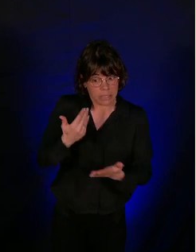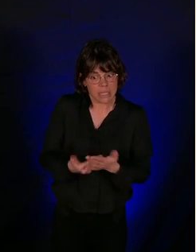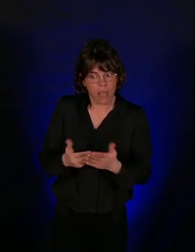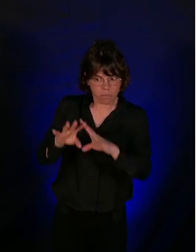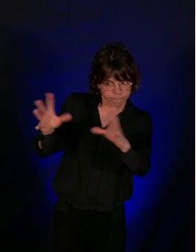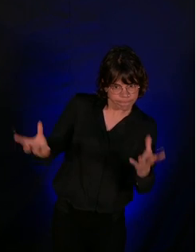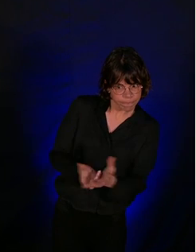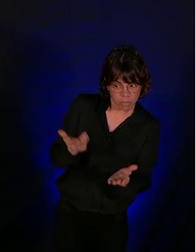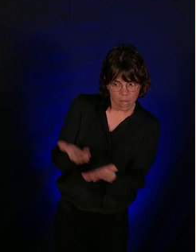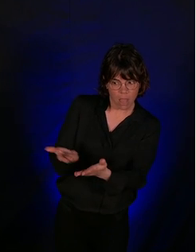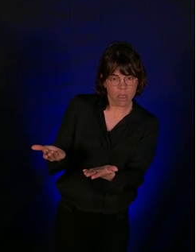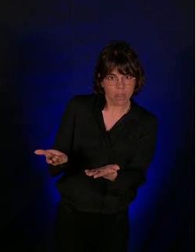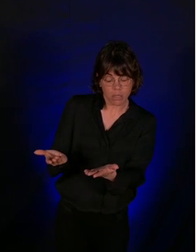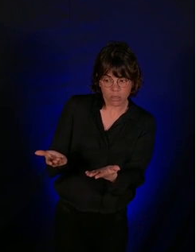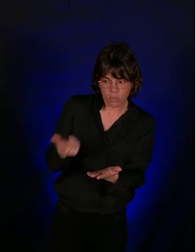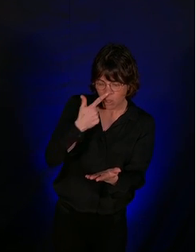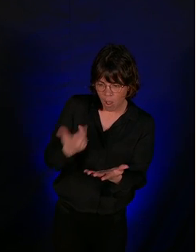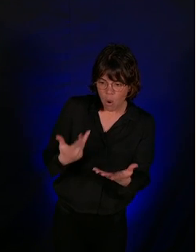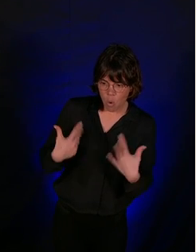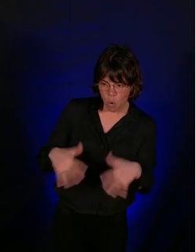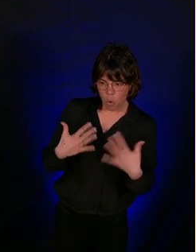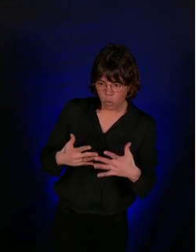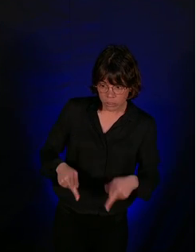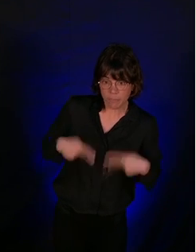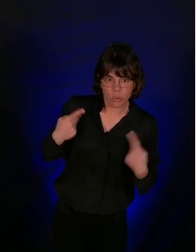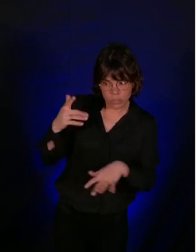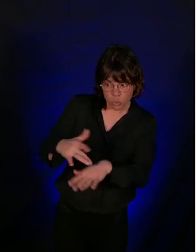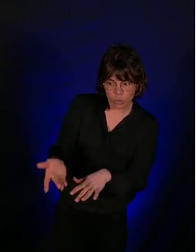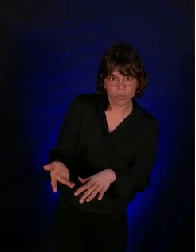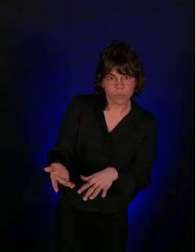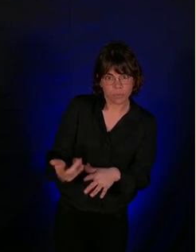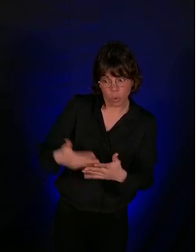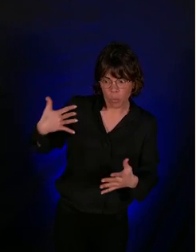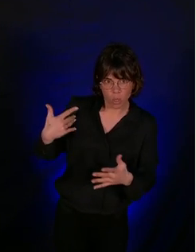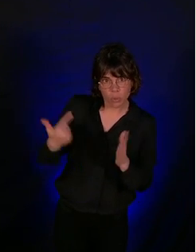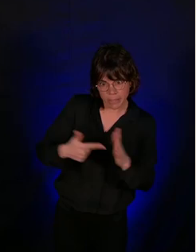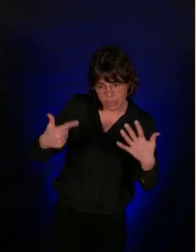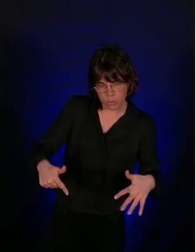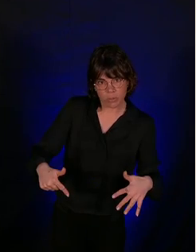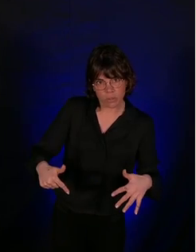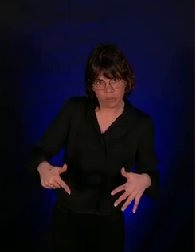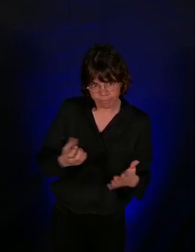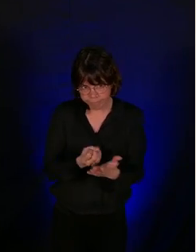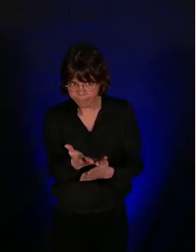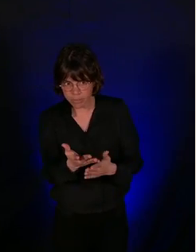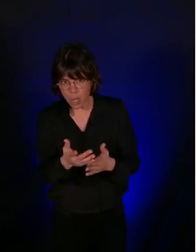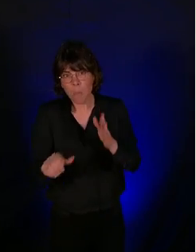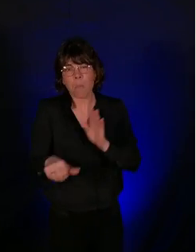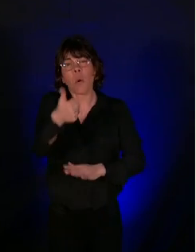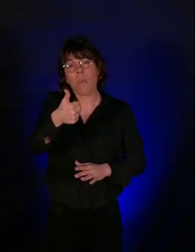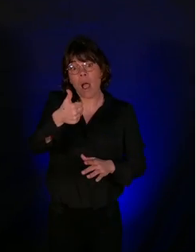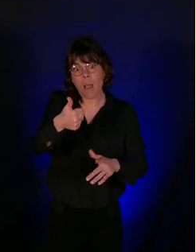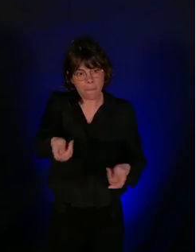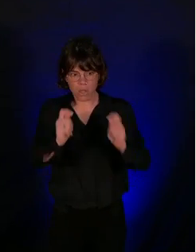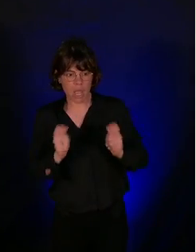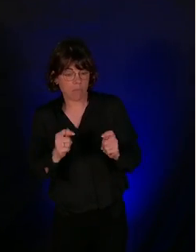que que que je que je vis et que j'ai vu euh depuis depuis 2018 je précise c'était mon premier mandat je